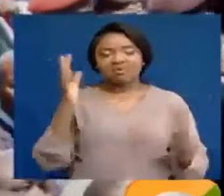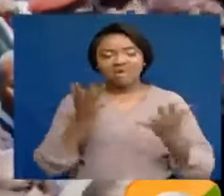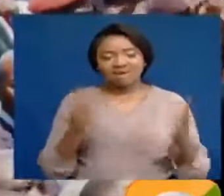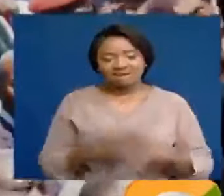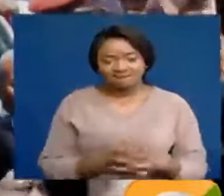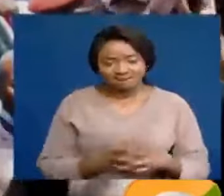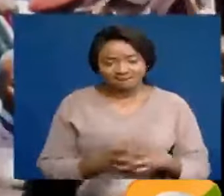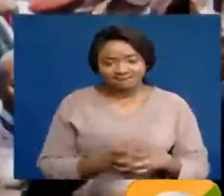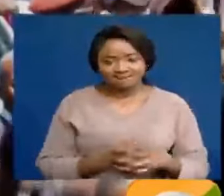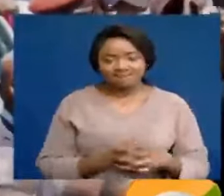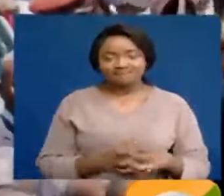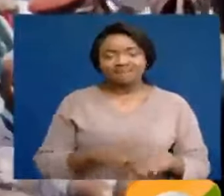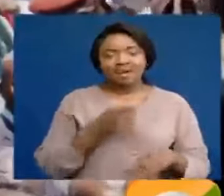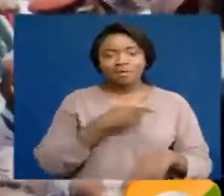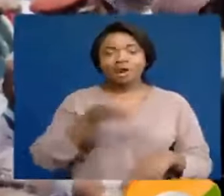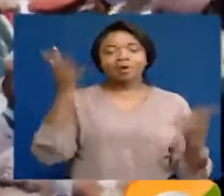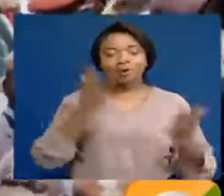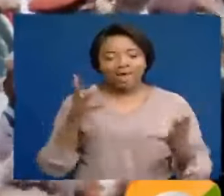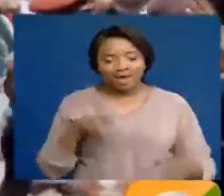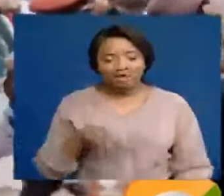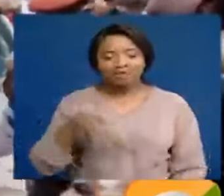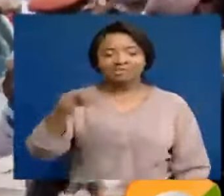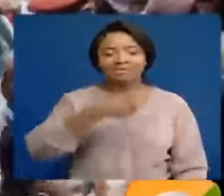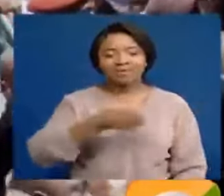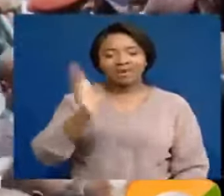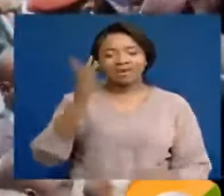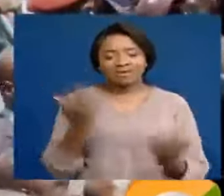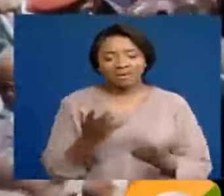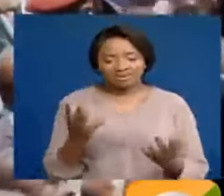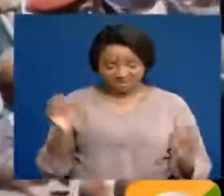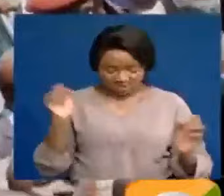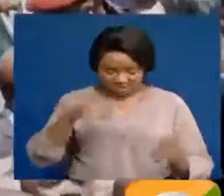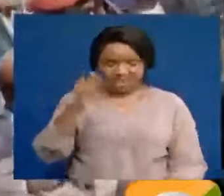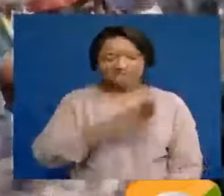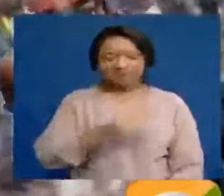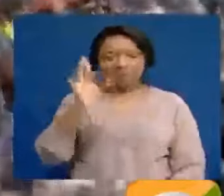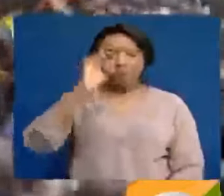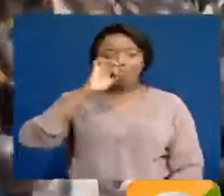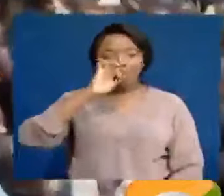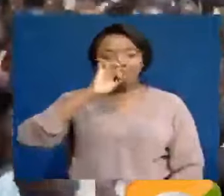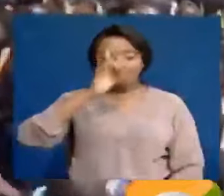wapi? Watembee wapi? Wataenda nyumbani.